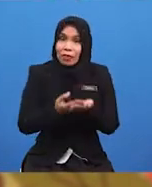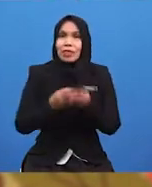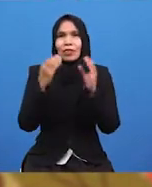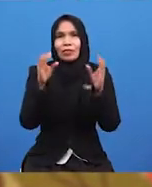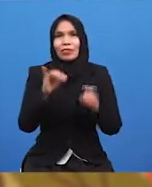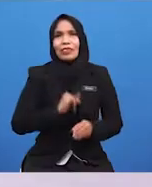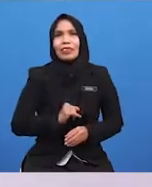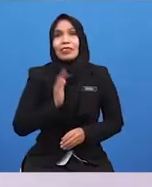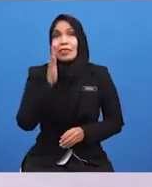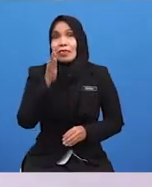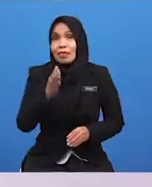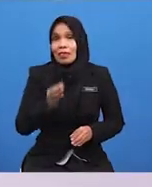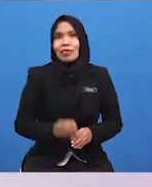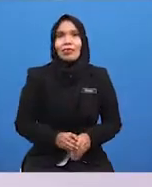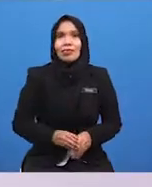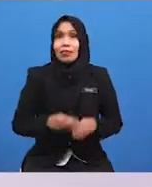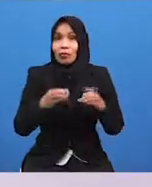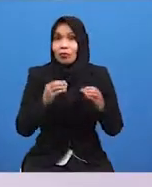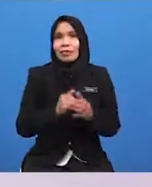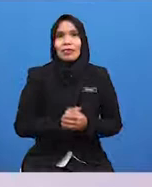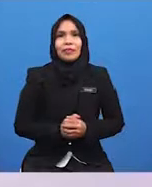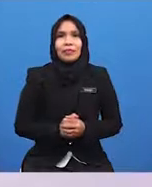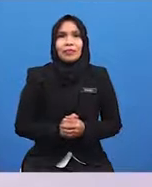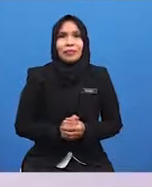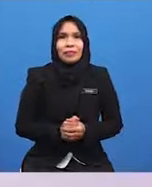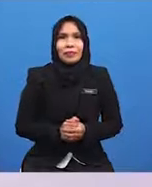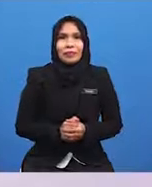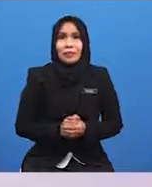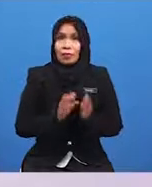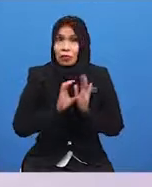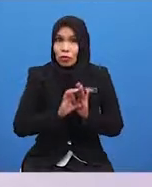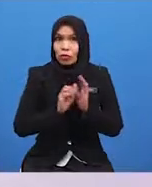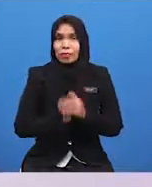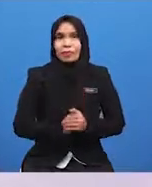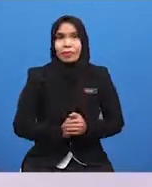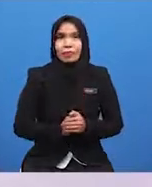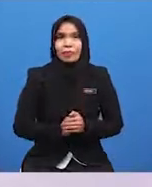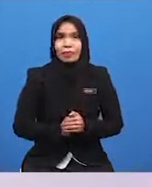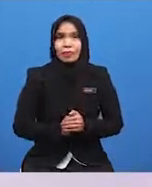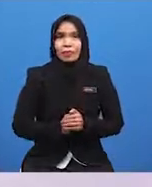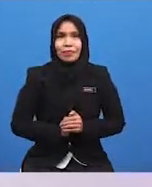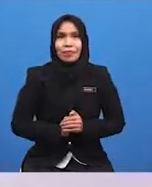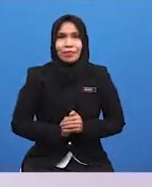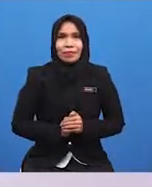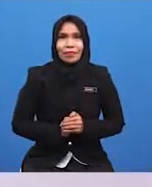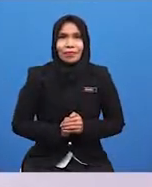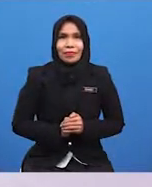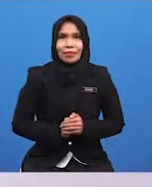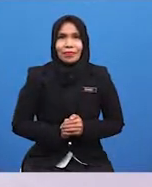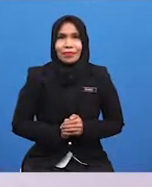coba contoh cara menghormati diri adalah seperti berikut